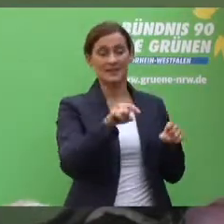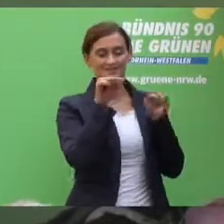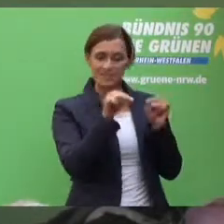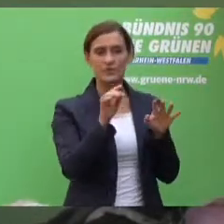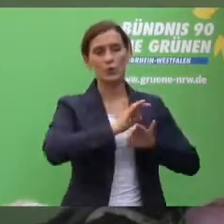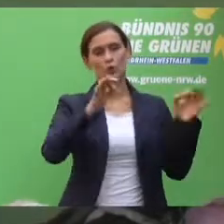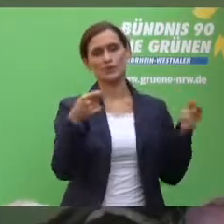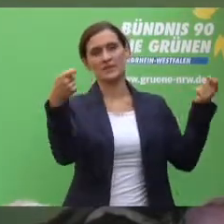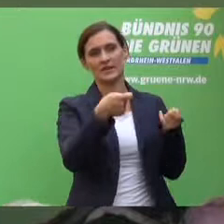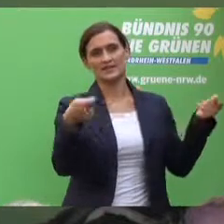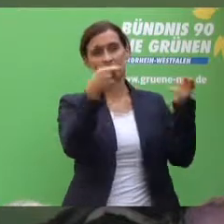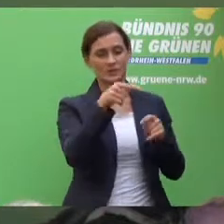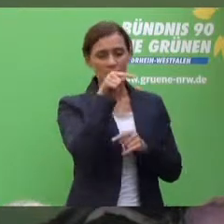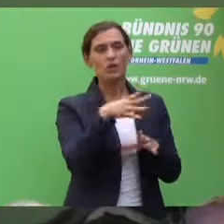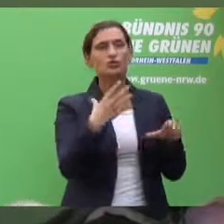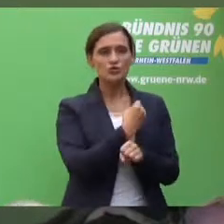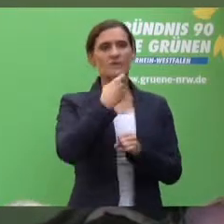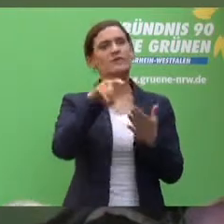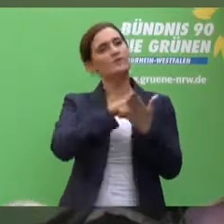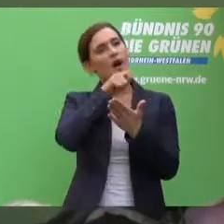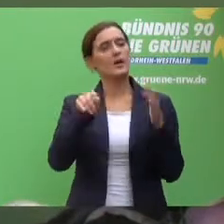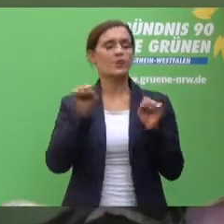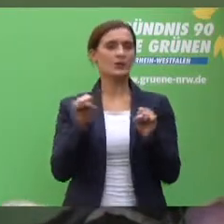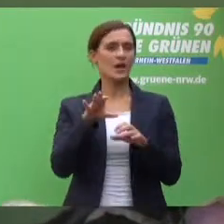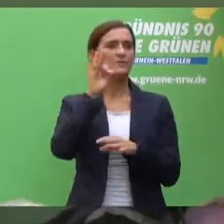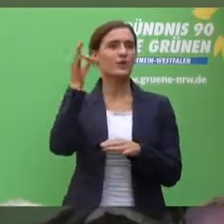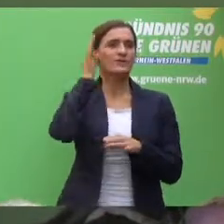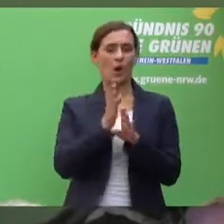das schafft erst überhaupt Wahlfreiheit für Frauen und Männer.